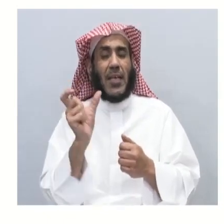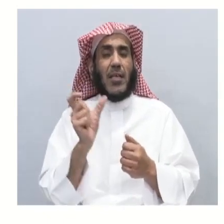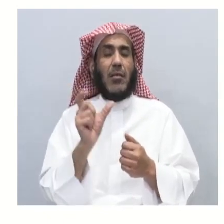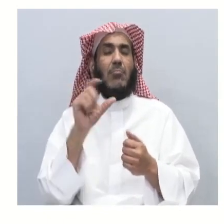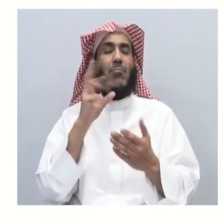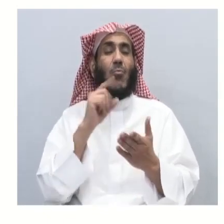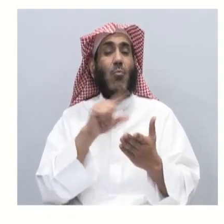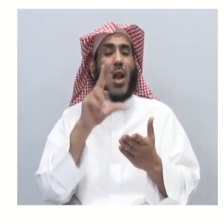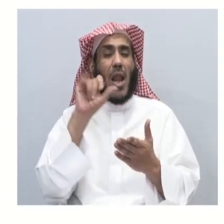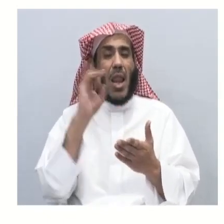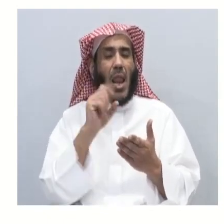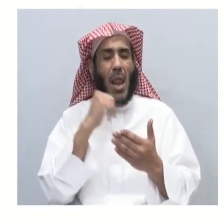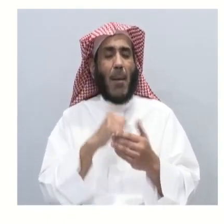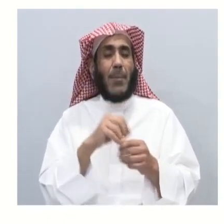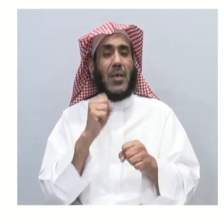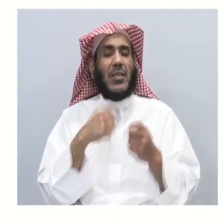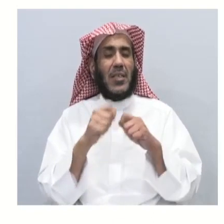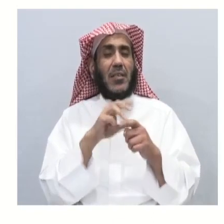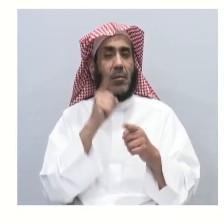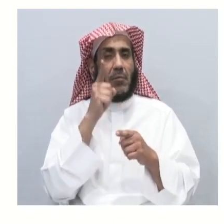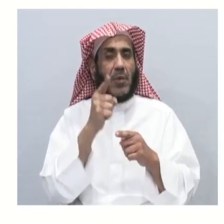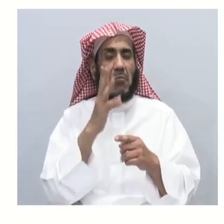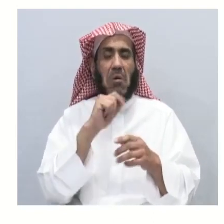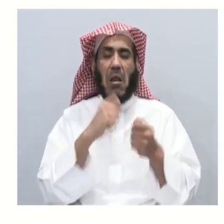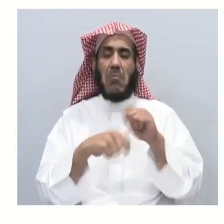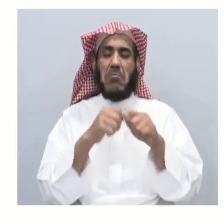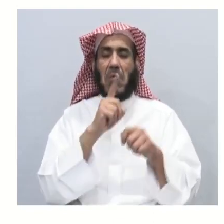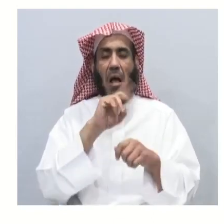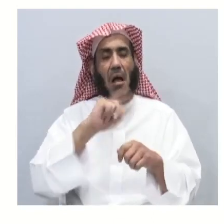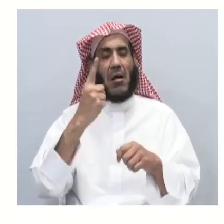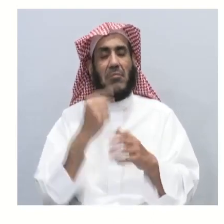نفسك فلن يصنعك أحد.